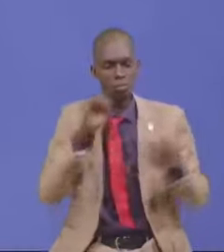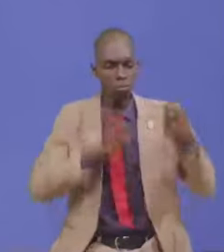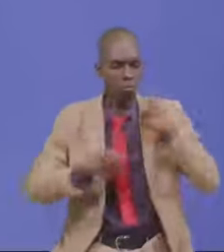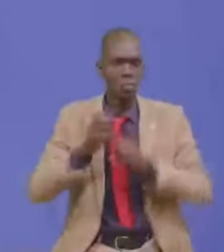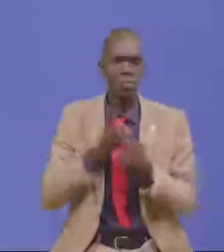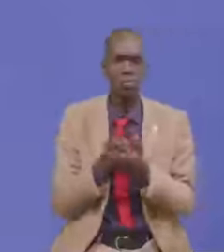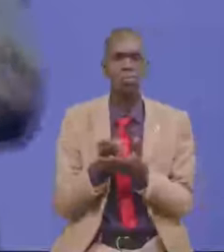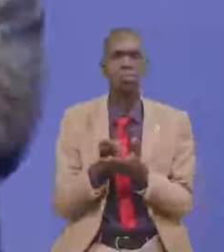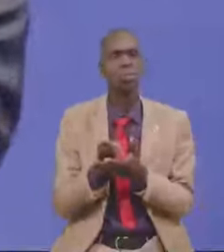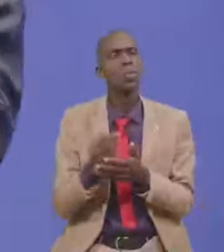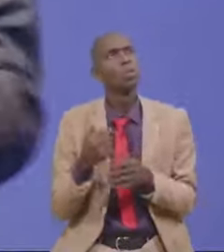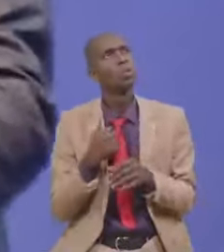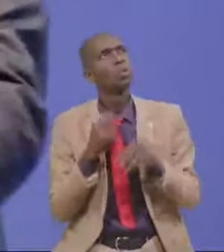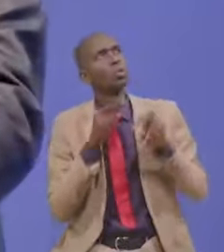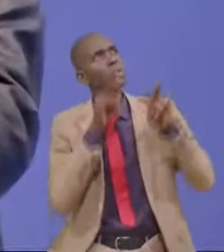Nous regardons le ciel.